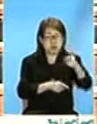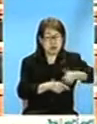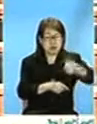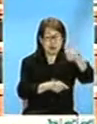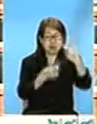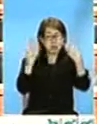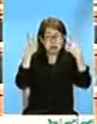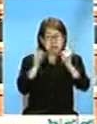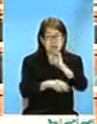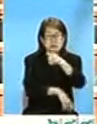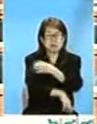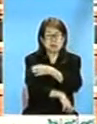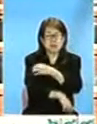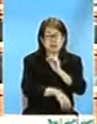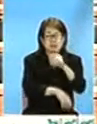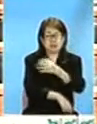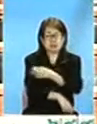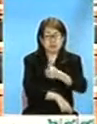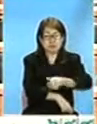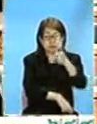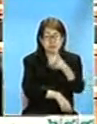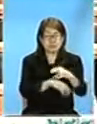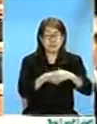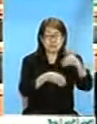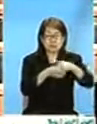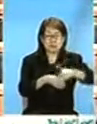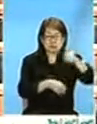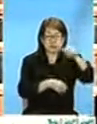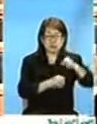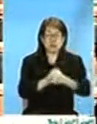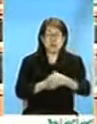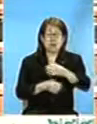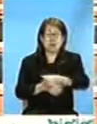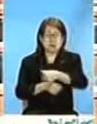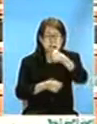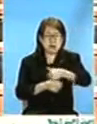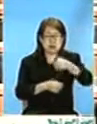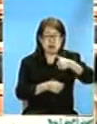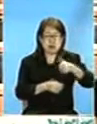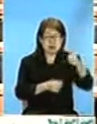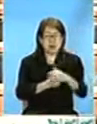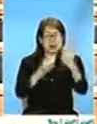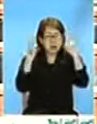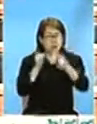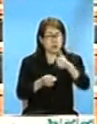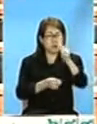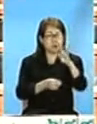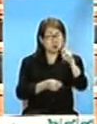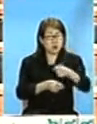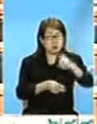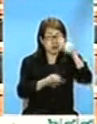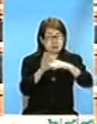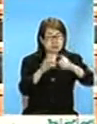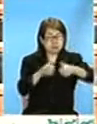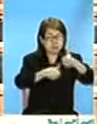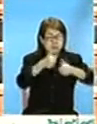กเทศมนตรีที่เขาอยู่นานๆกันใช่หรือเปล่าคนของท่านก็ชนะนายกอบต.หรือนายกอบ